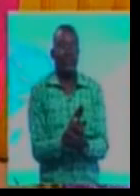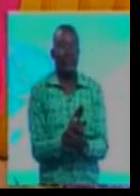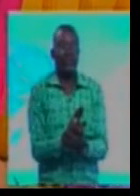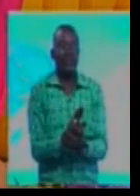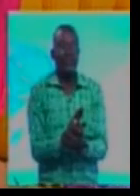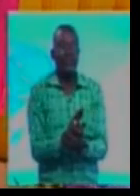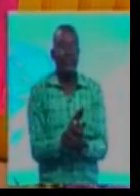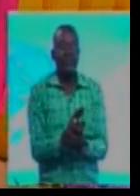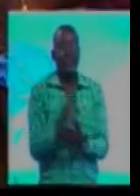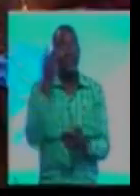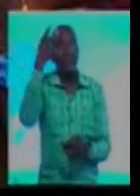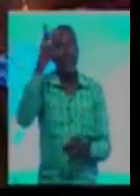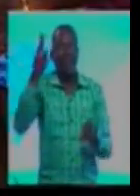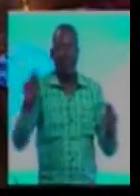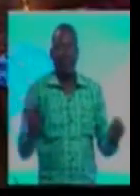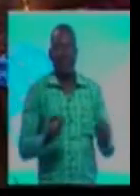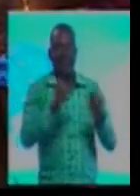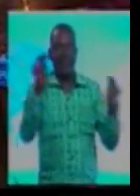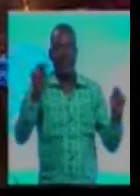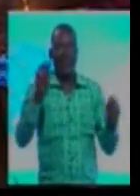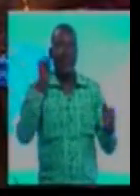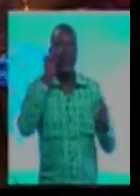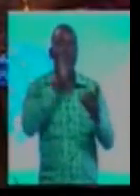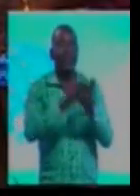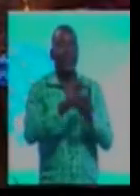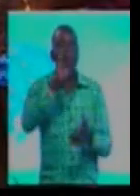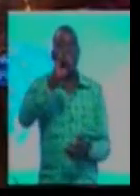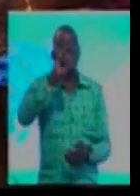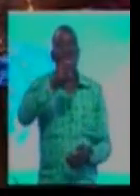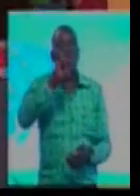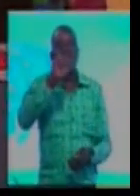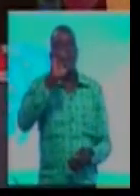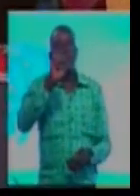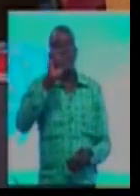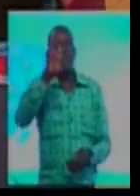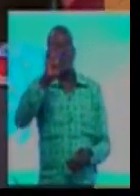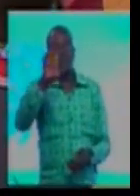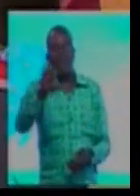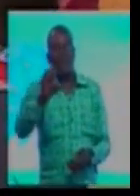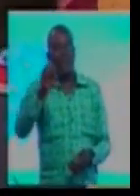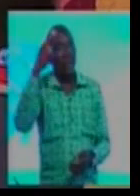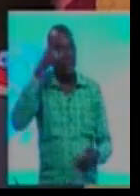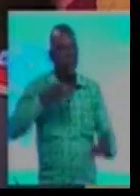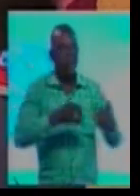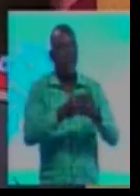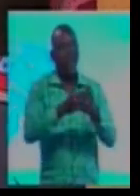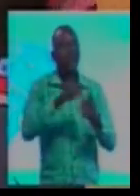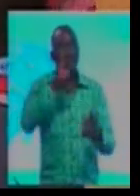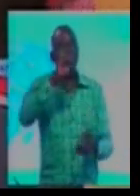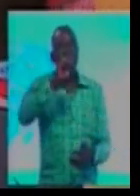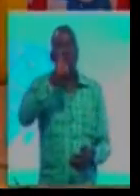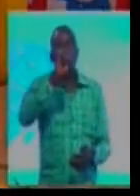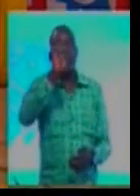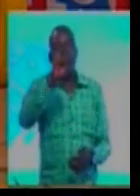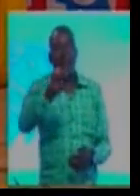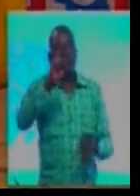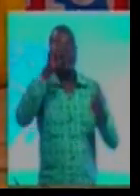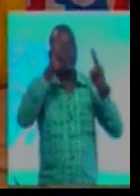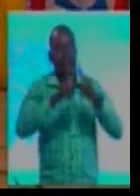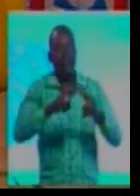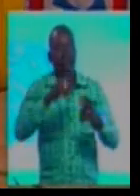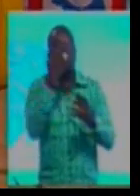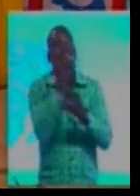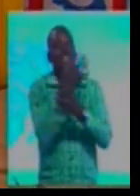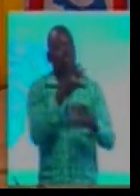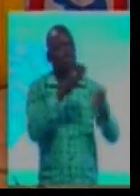Tel le Père Noël, l'Amicale des femmes de Lonatel SA arrive à SOS Village d'enfants, les mains chargées de